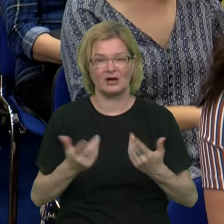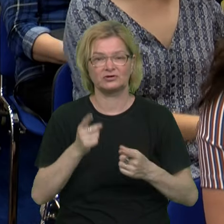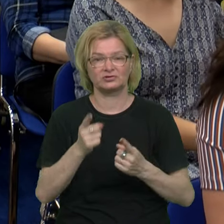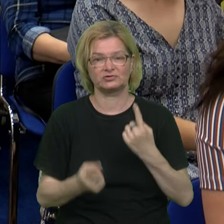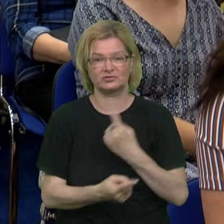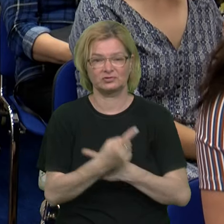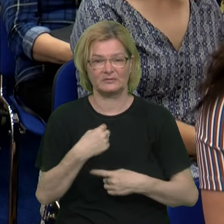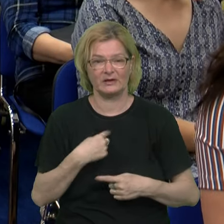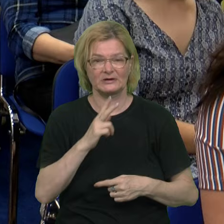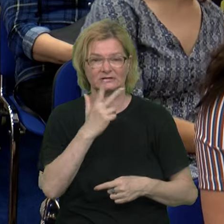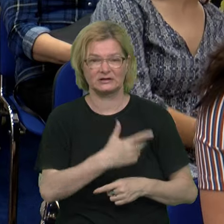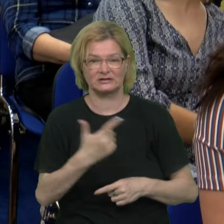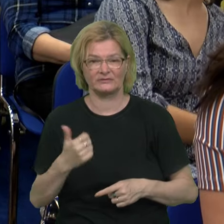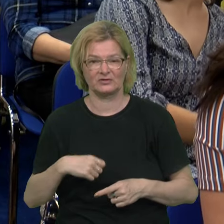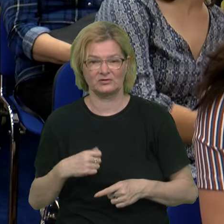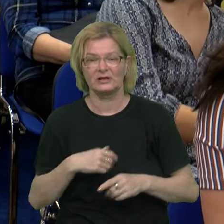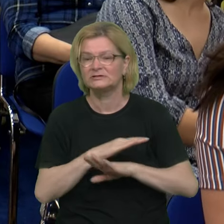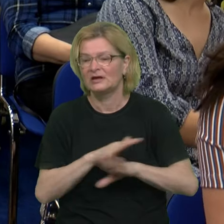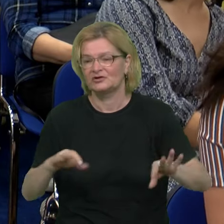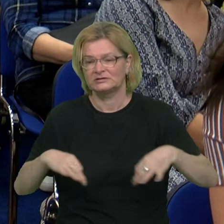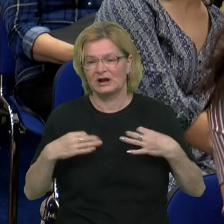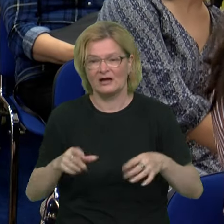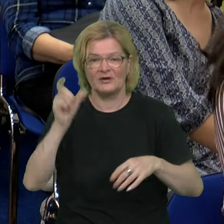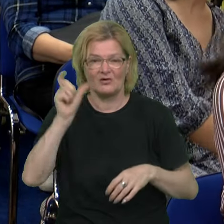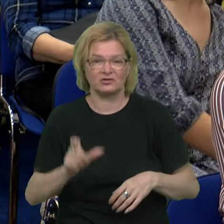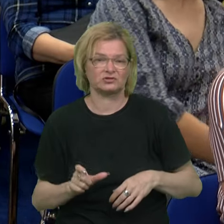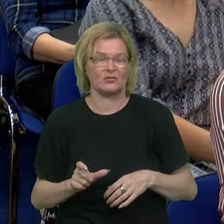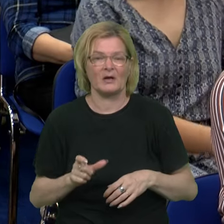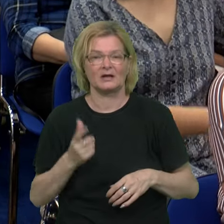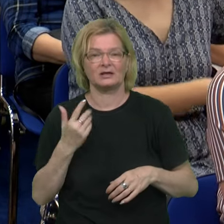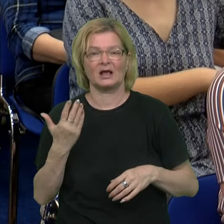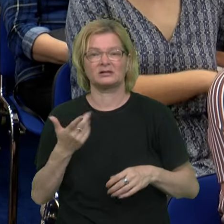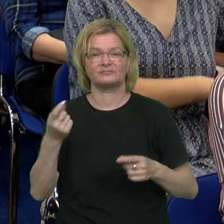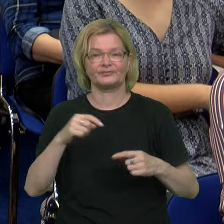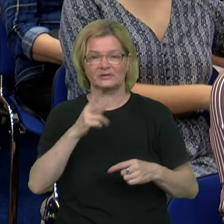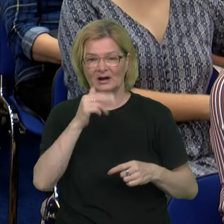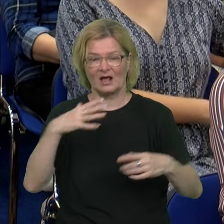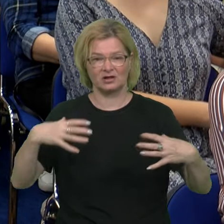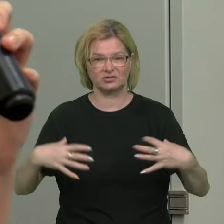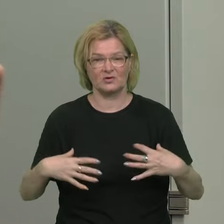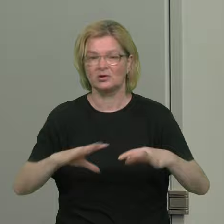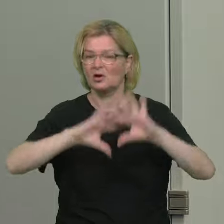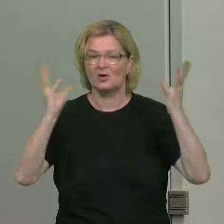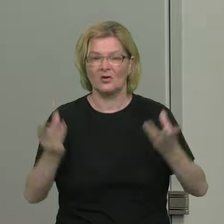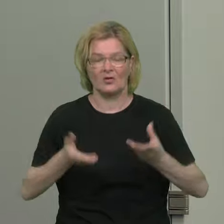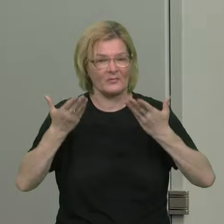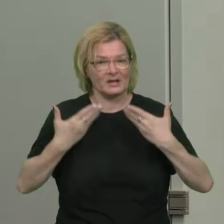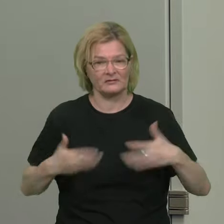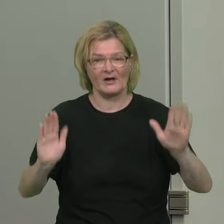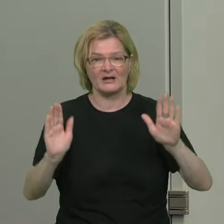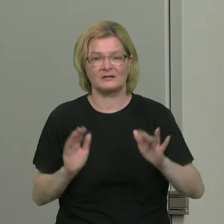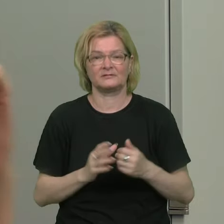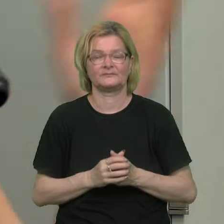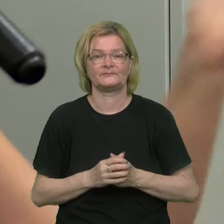promijeniti život kao što se to dogodilo meni. Ja sam imala 35 godina, savršeno zdrava osoba do tada bila i dobijete karcinom dojke gdje vam